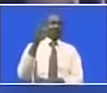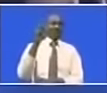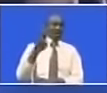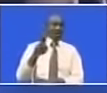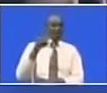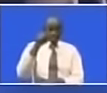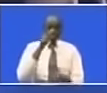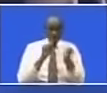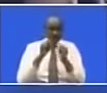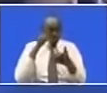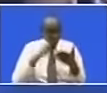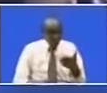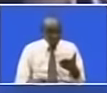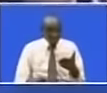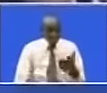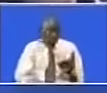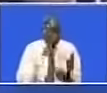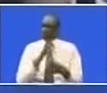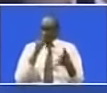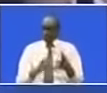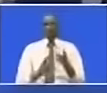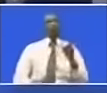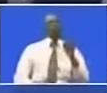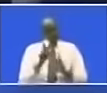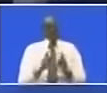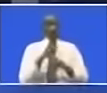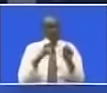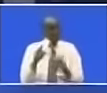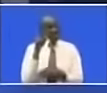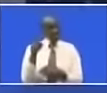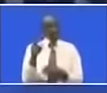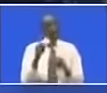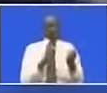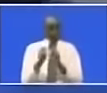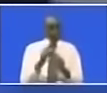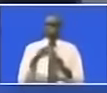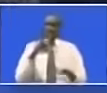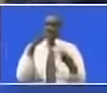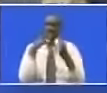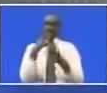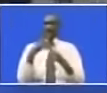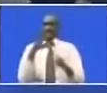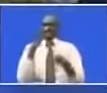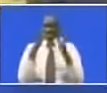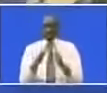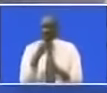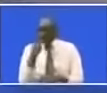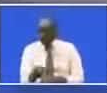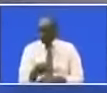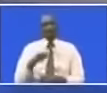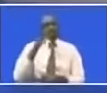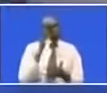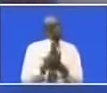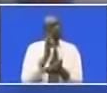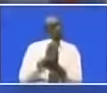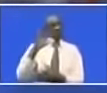a race that not only promises to be a tight one, but one that analysts says it has given the ruling party a